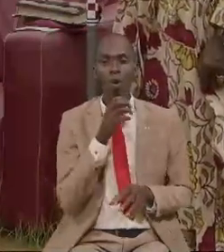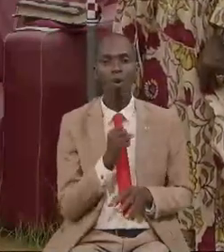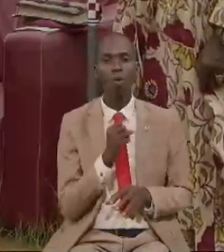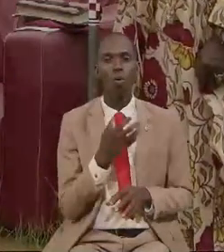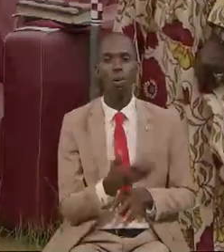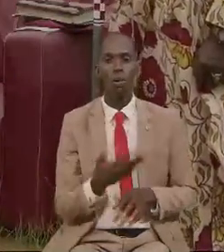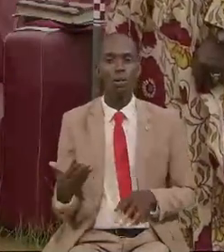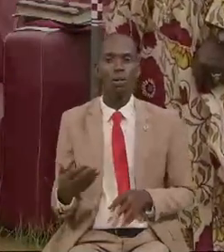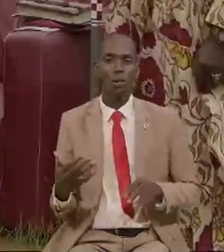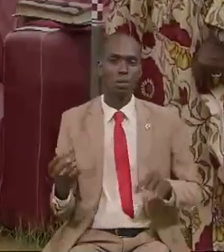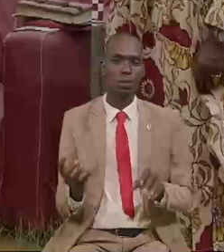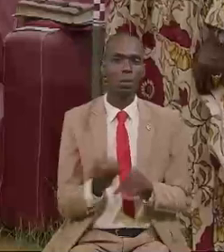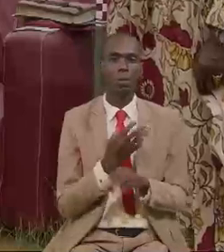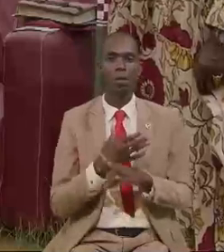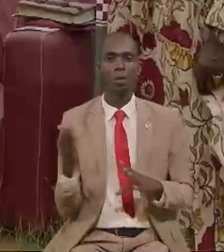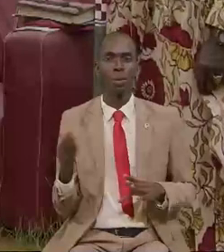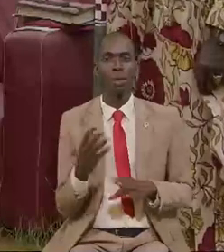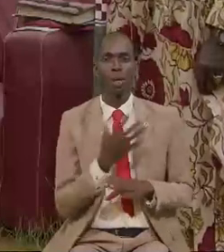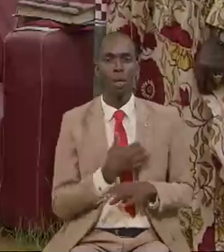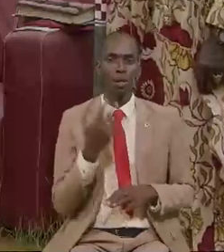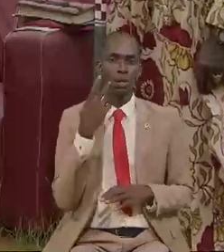sont passées.